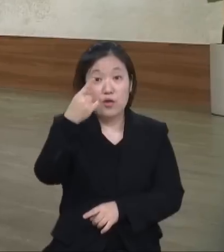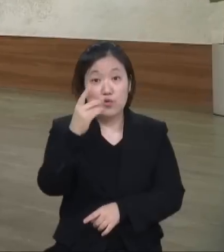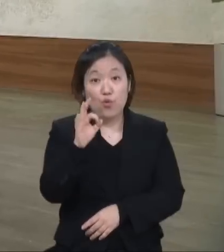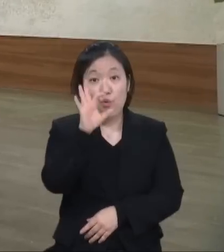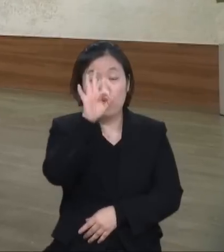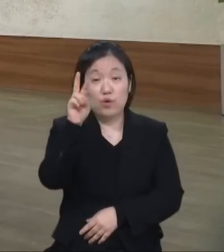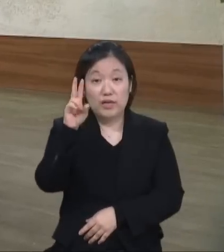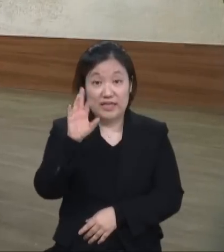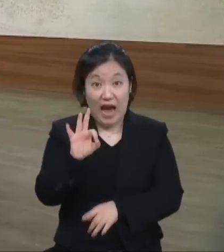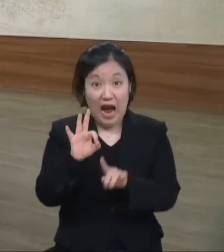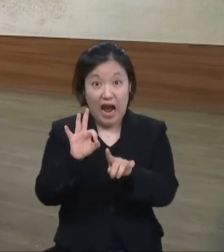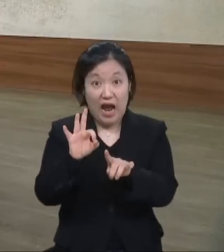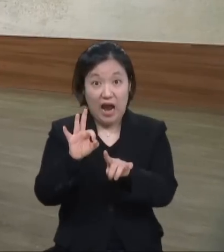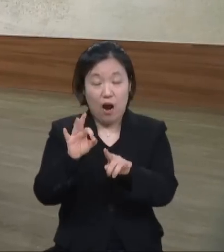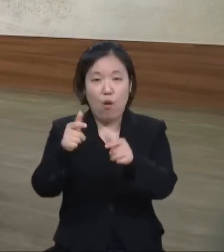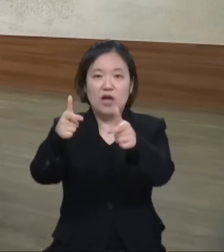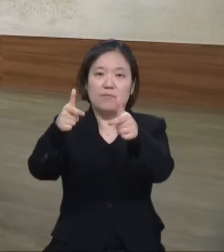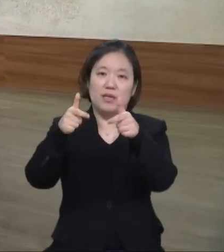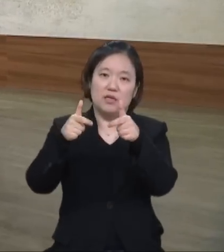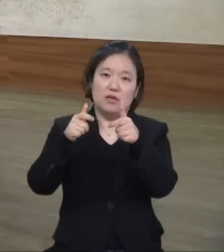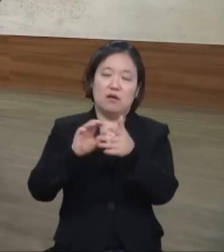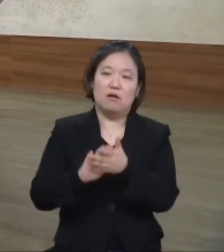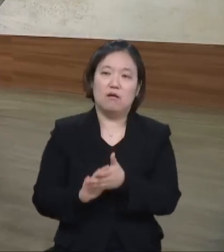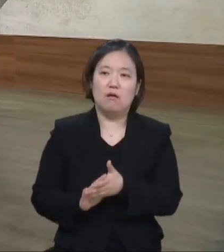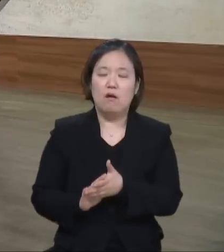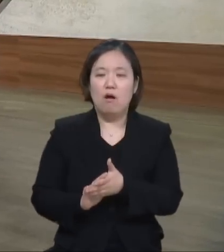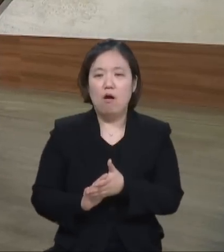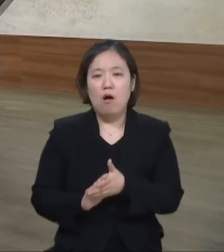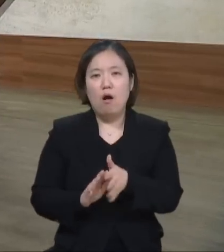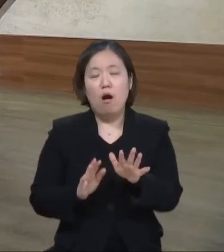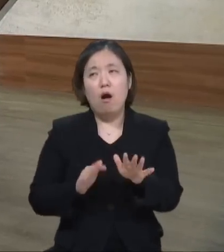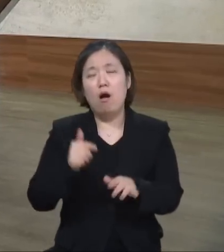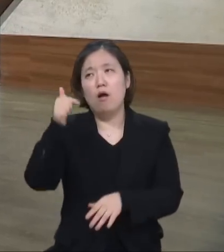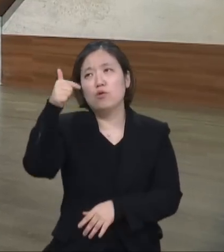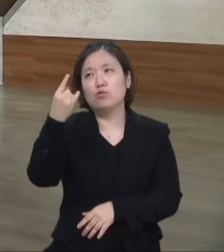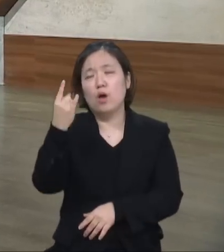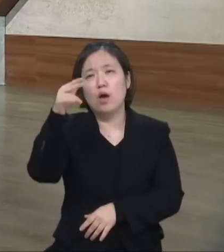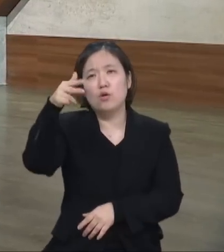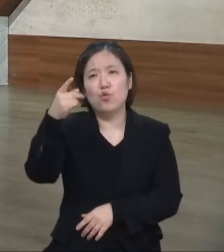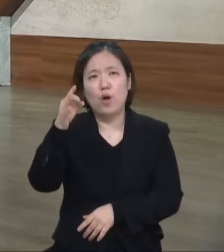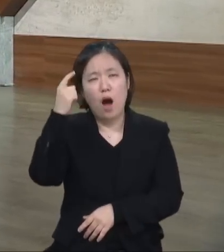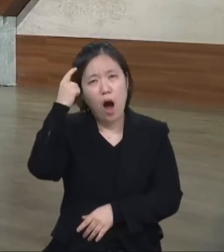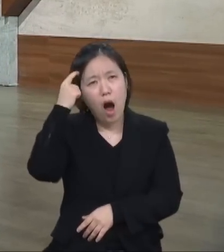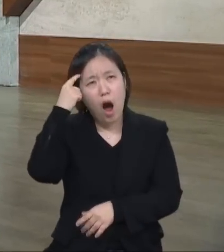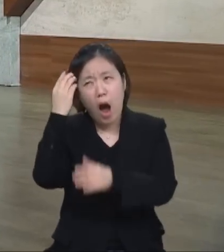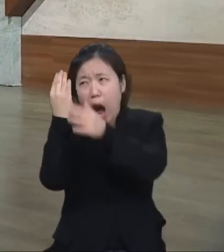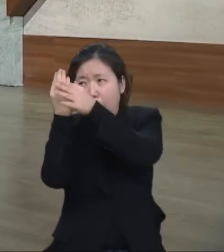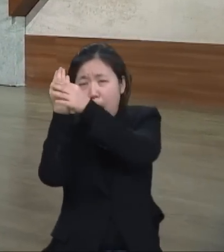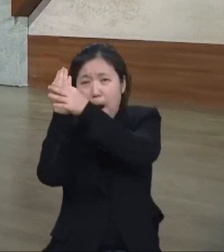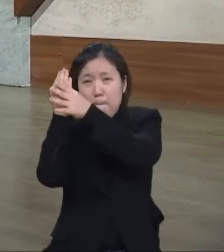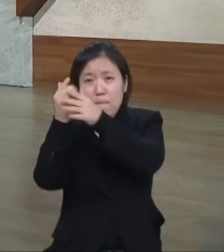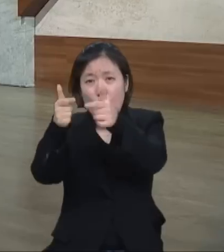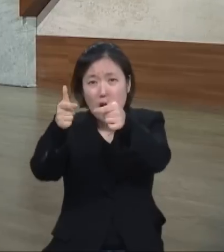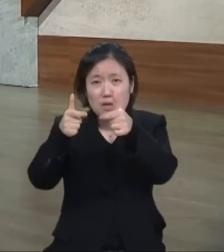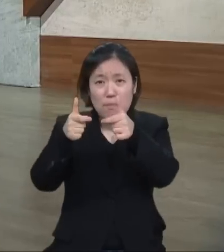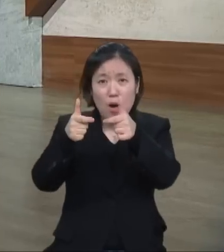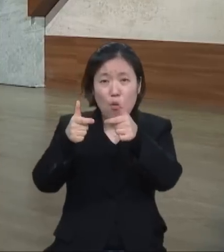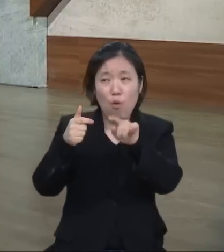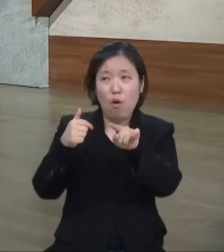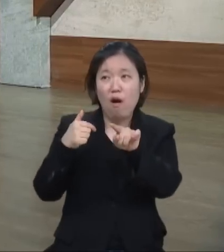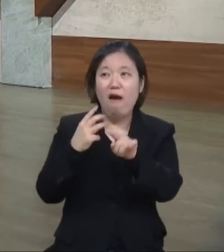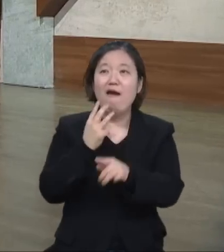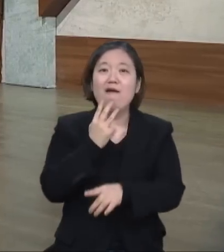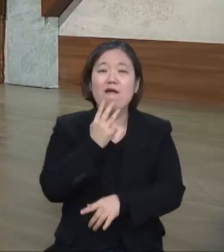뇌종양 판정을 받았는데 혹시나 싶은 마음에 우리나라에서 서울에서